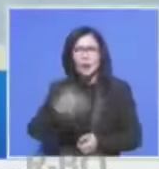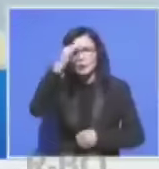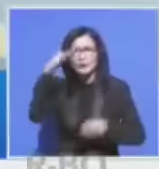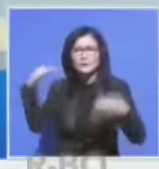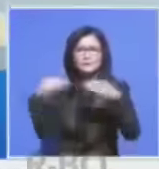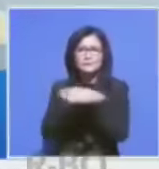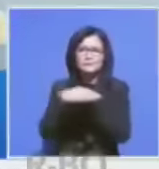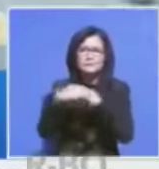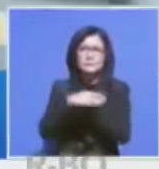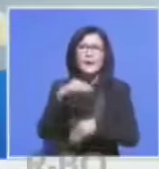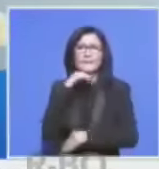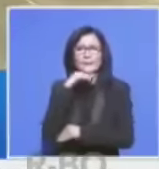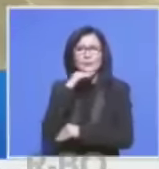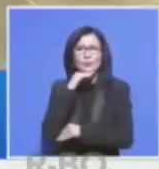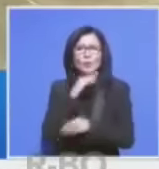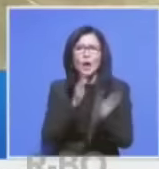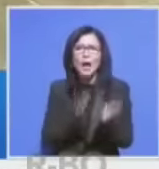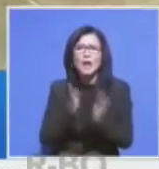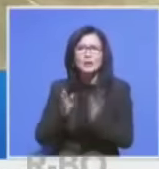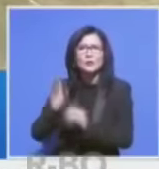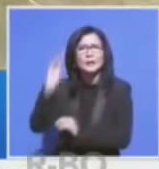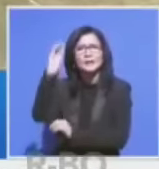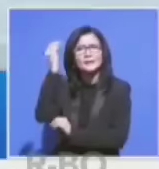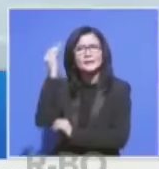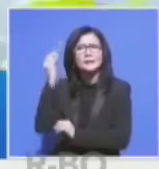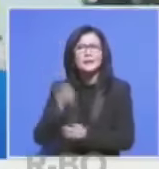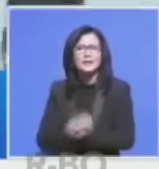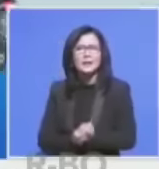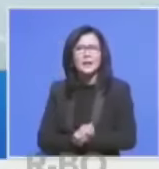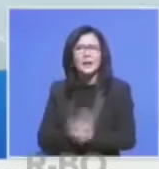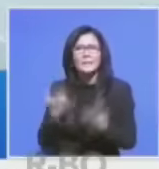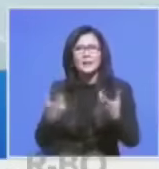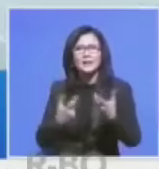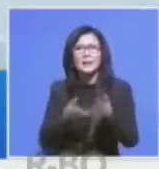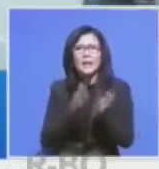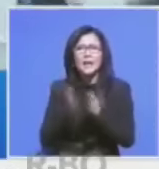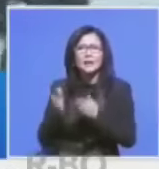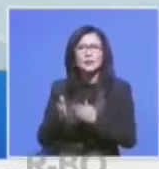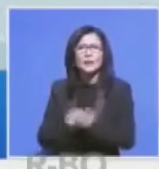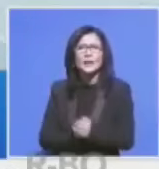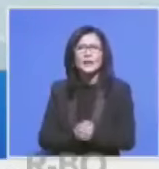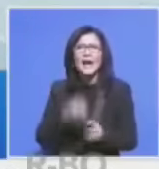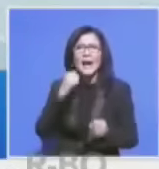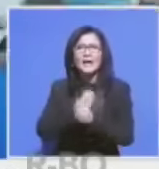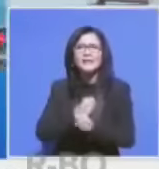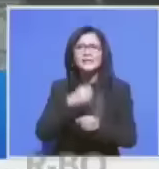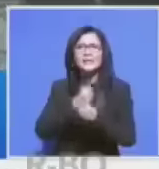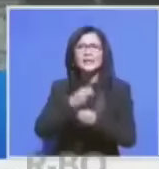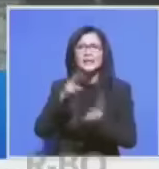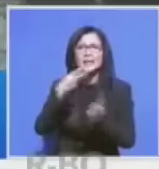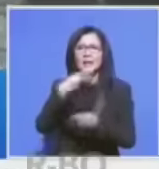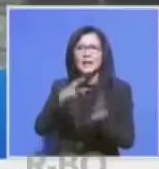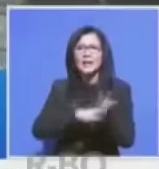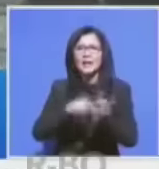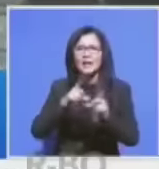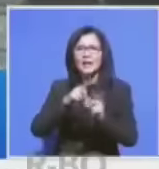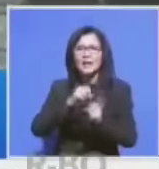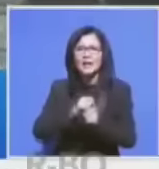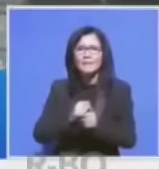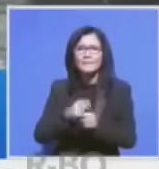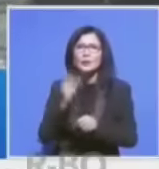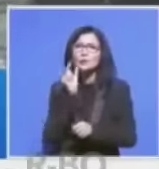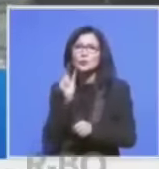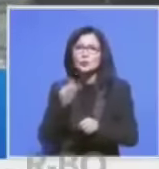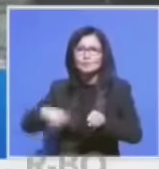menunggu realisasi Pergub DKI Jakarta mengenai aturan ganjil genap bagi sepeda motor di Jalan MH Tamrin untuk mengurangi